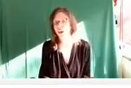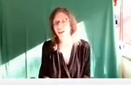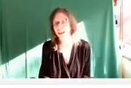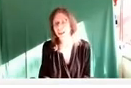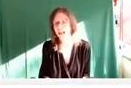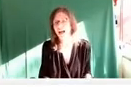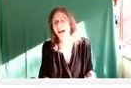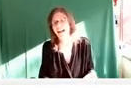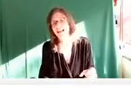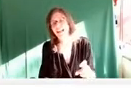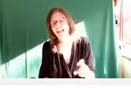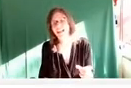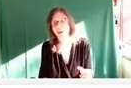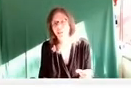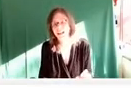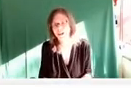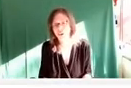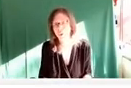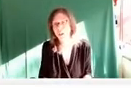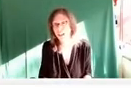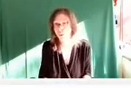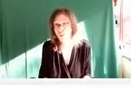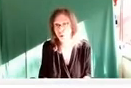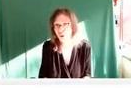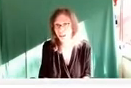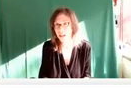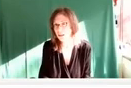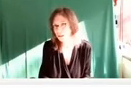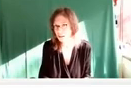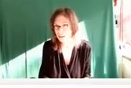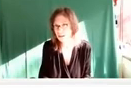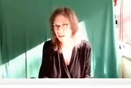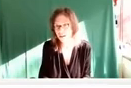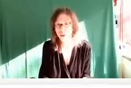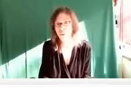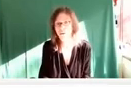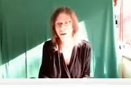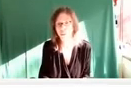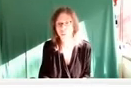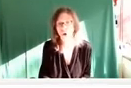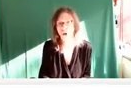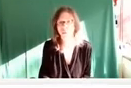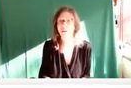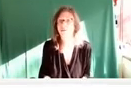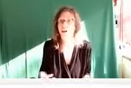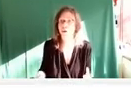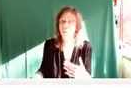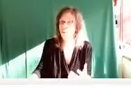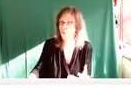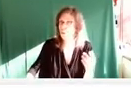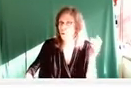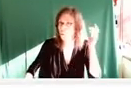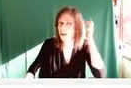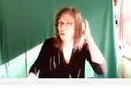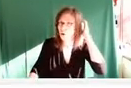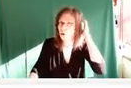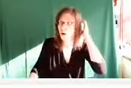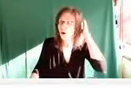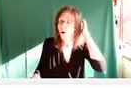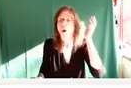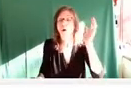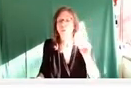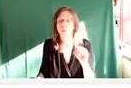souvent reliées à l'interprétation des résultats d'analyse quantitative, comme le fameux p-value, dont on